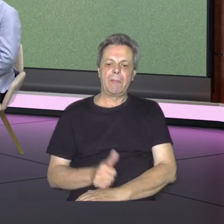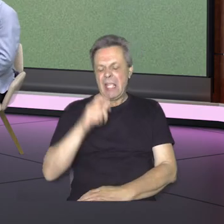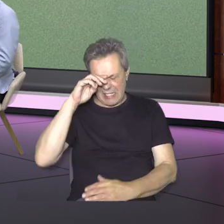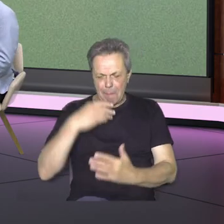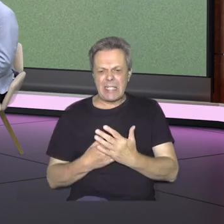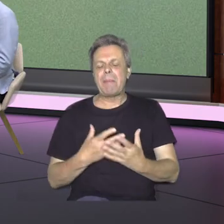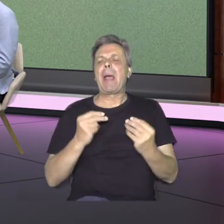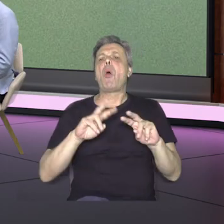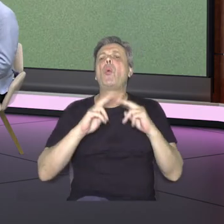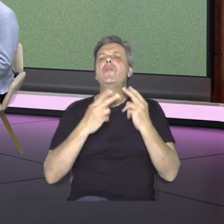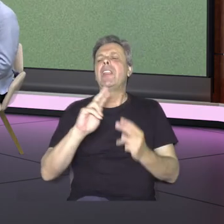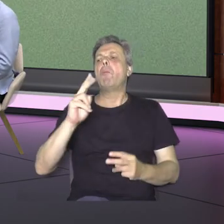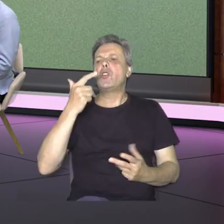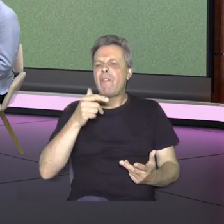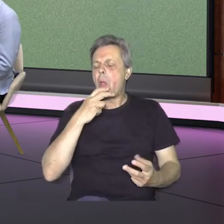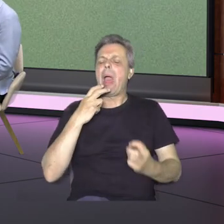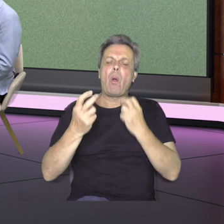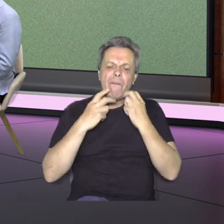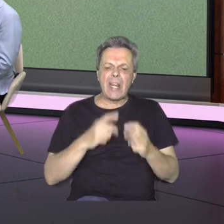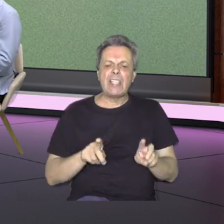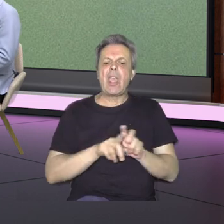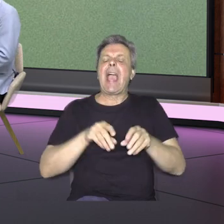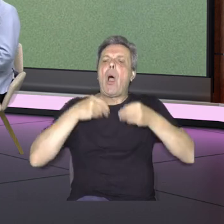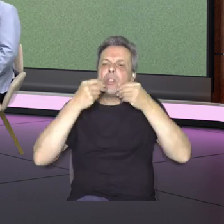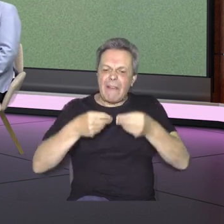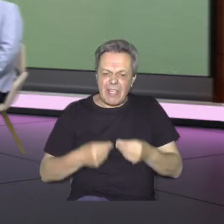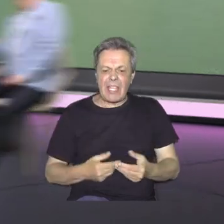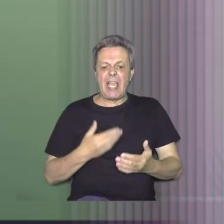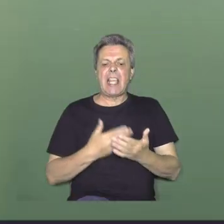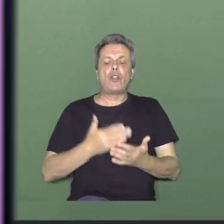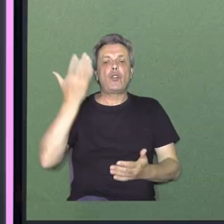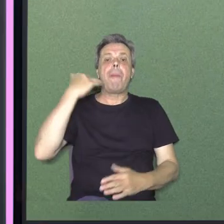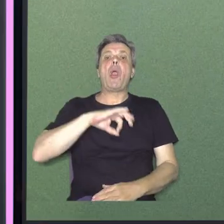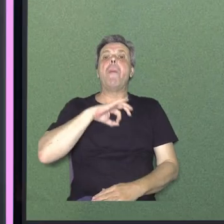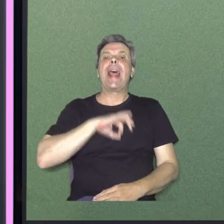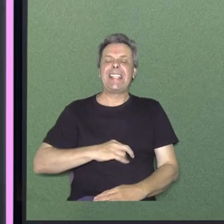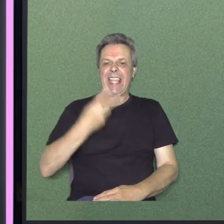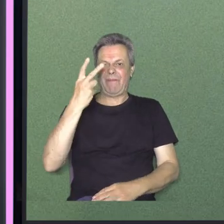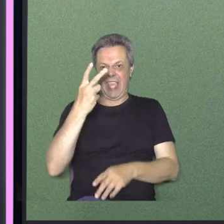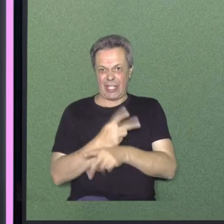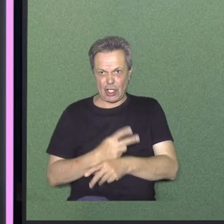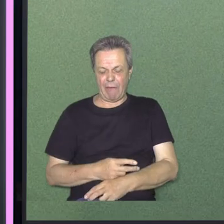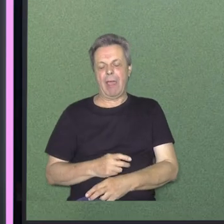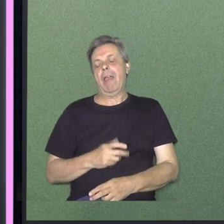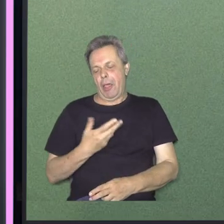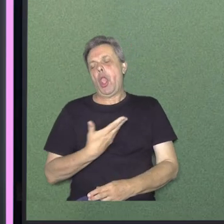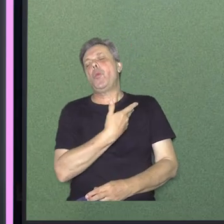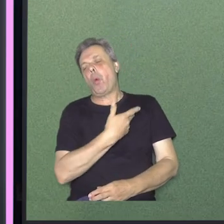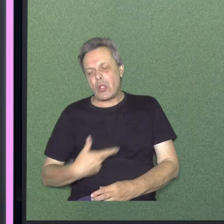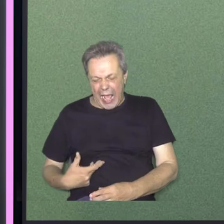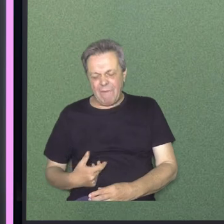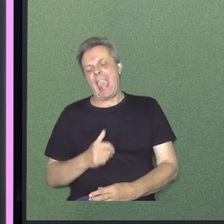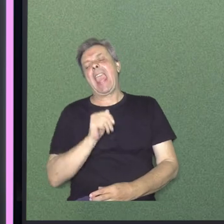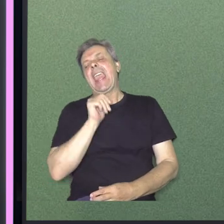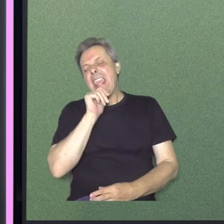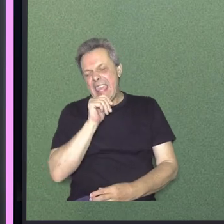I sam priznaje da ga mnogi u svijetu pozivaju na konferencije i kao savjetnika, i zato što je bio predsjednik čak dvije države, Socijalističke